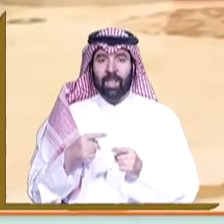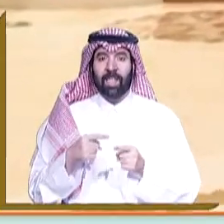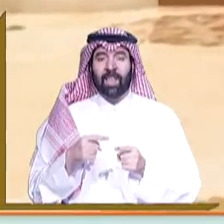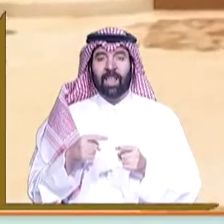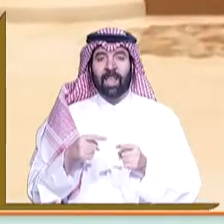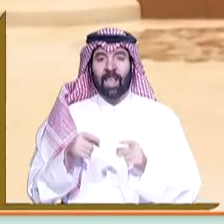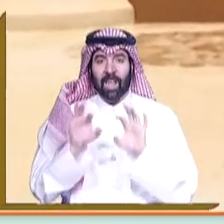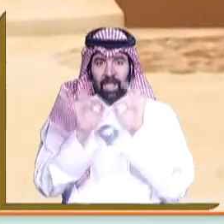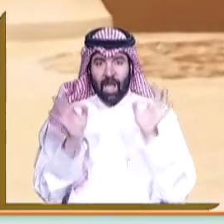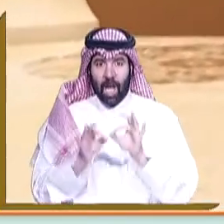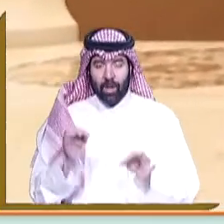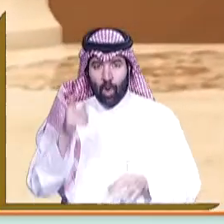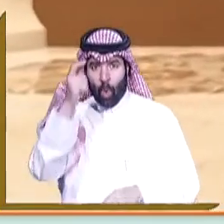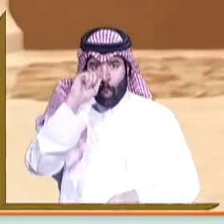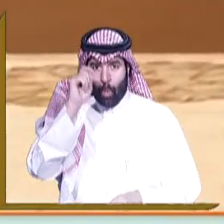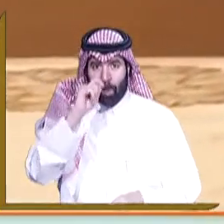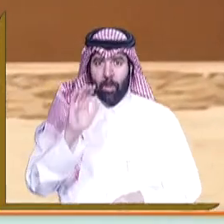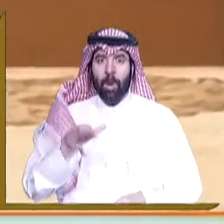الأوروبي. هناك